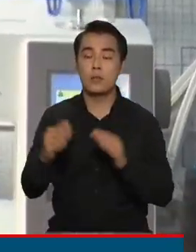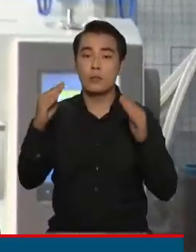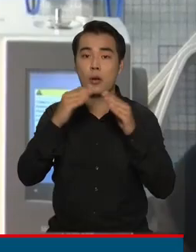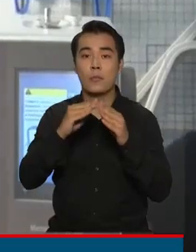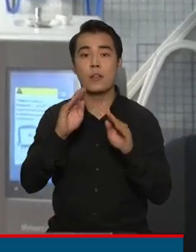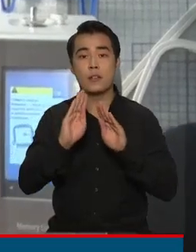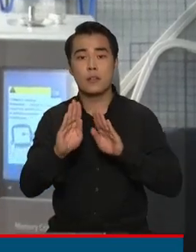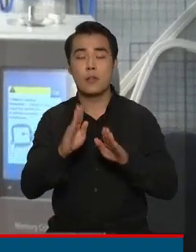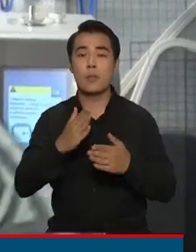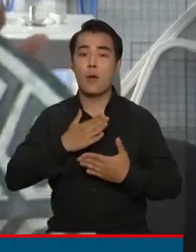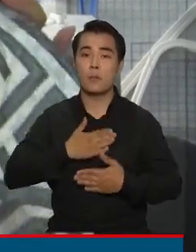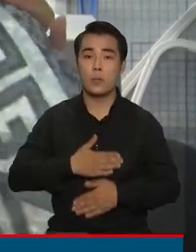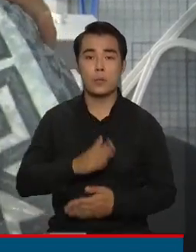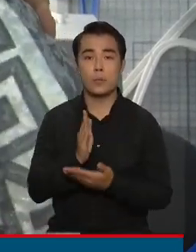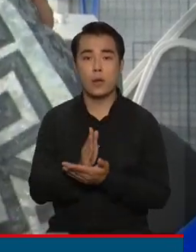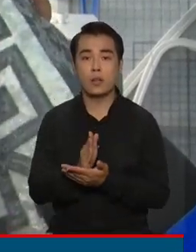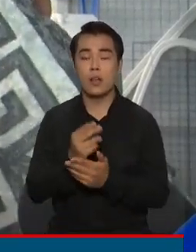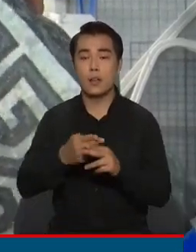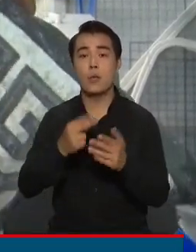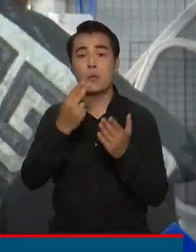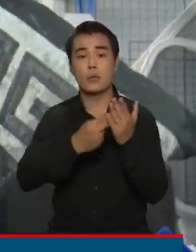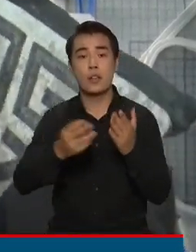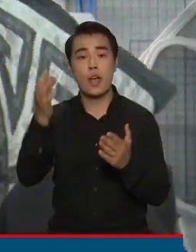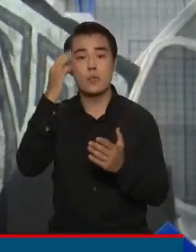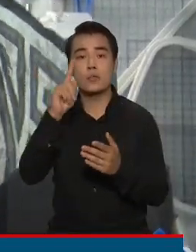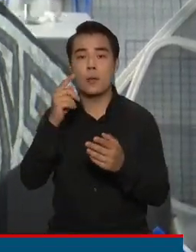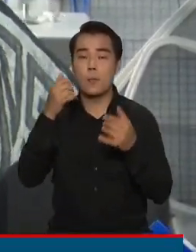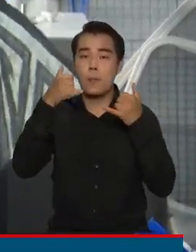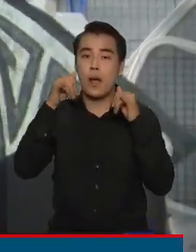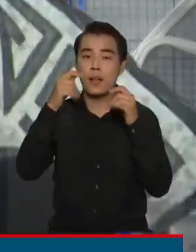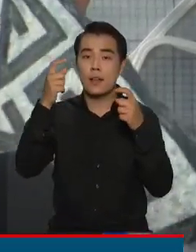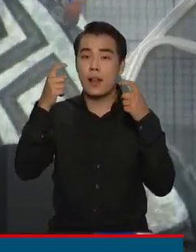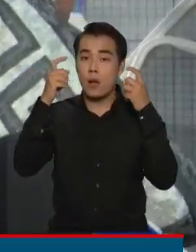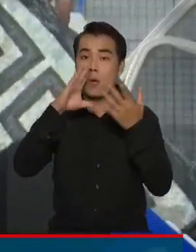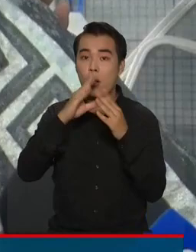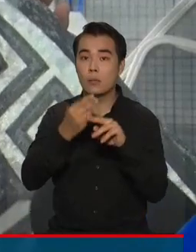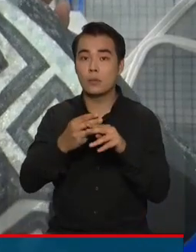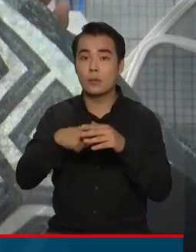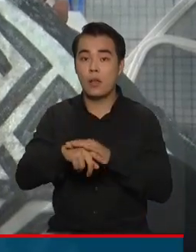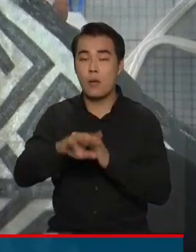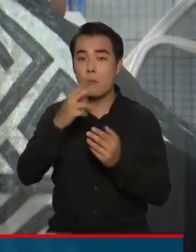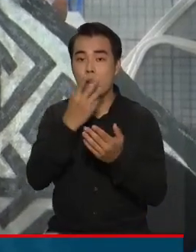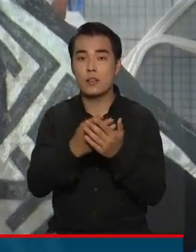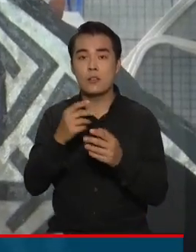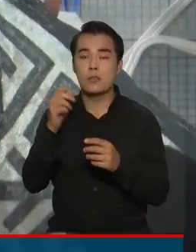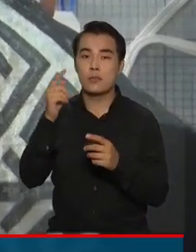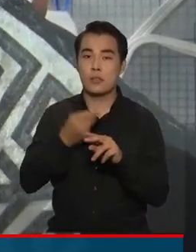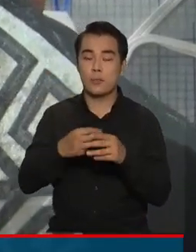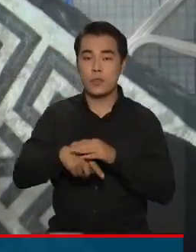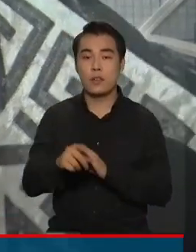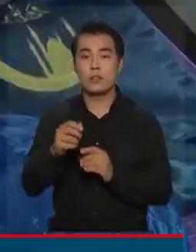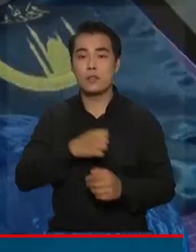его более уютным, но сами узоры, напоминающие бараньи рога, считалось, что изгоняли зло и притягивали добро, как